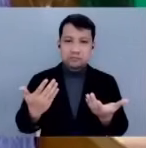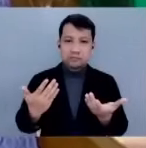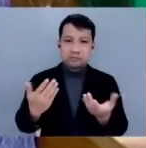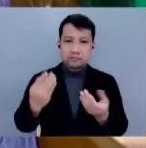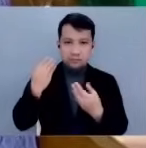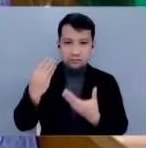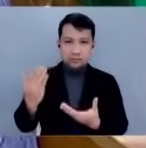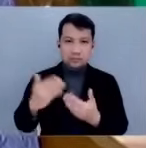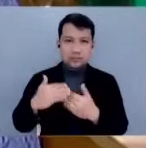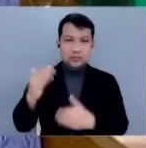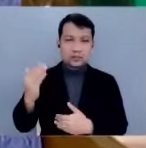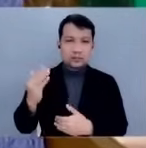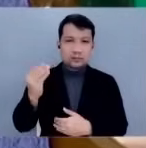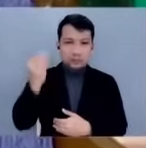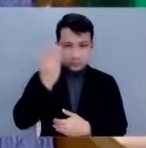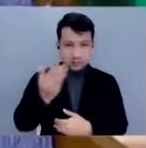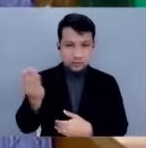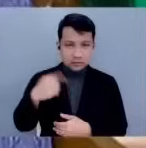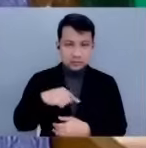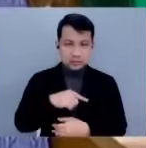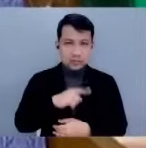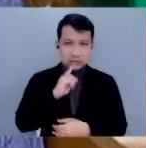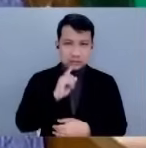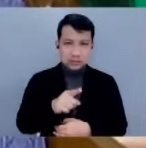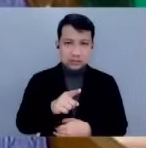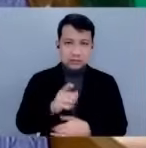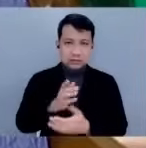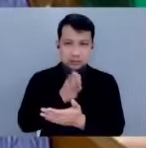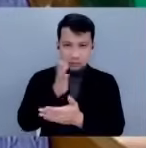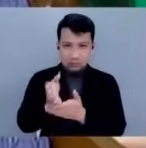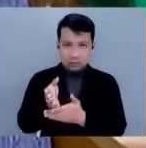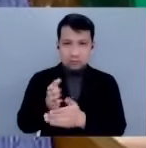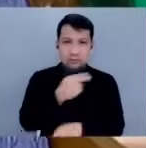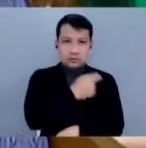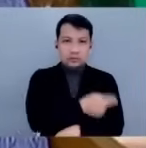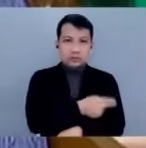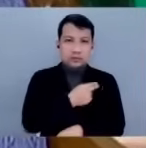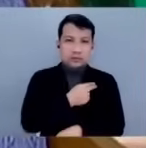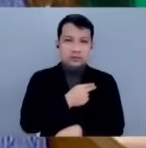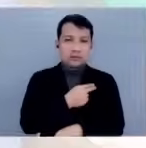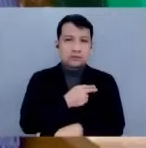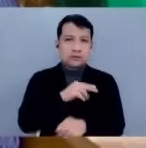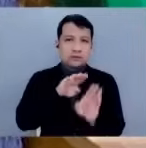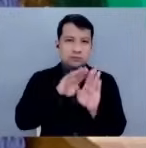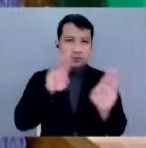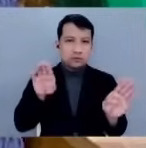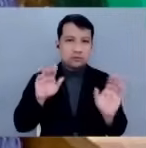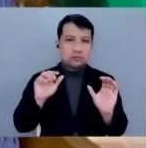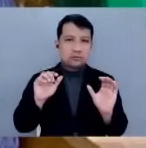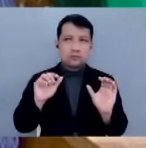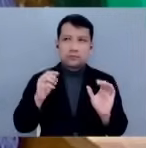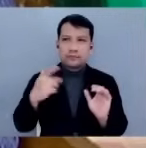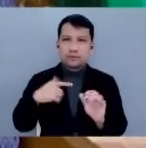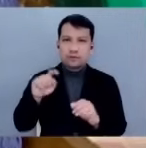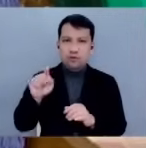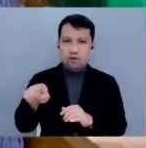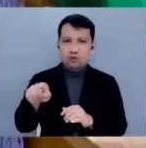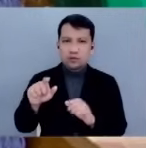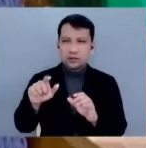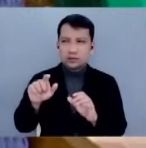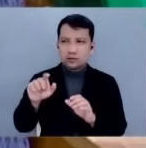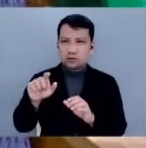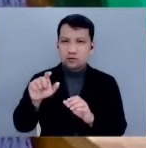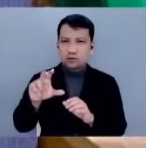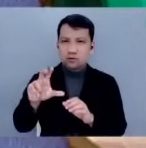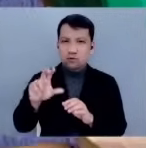ko, instead na mapunta kami ng hospital, buksan na lang yung aircon. Ang akin naman, ang problem ko, pag